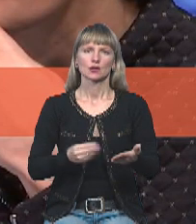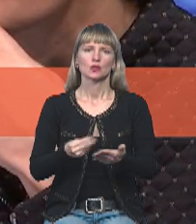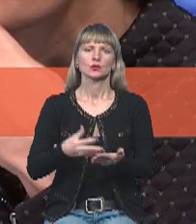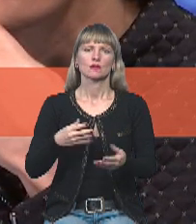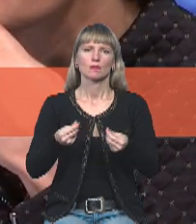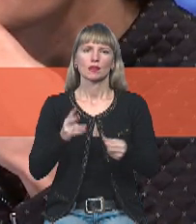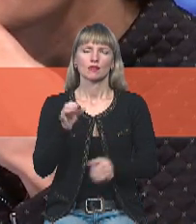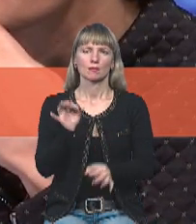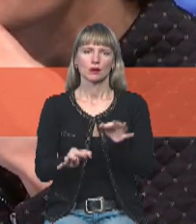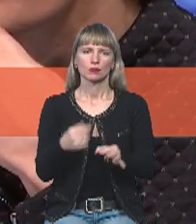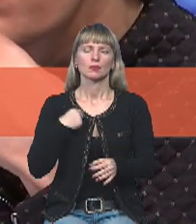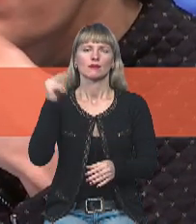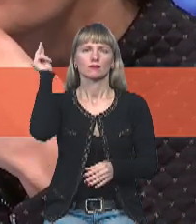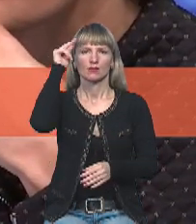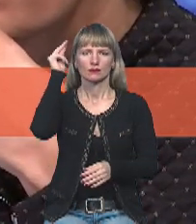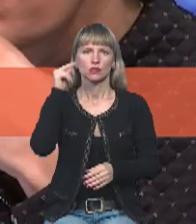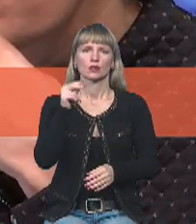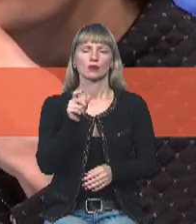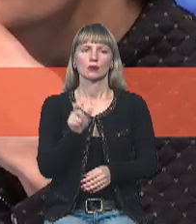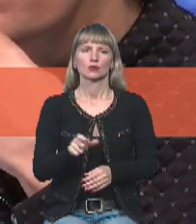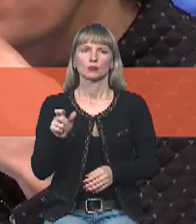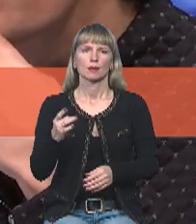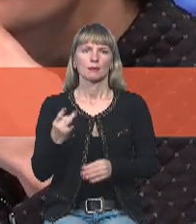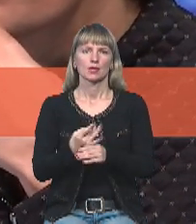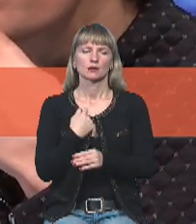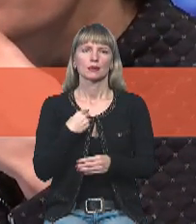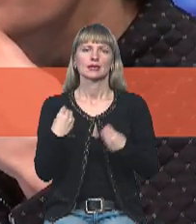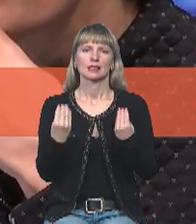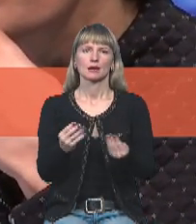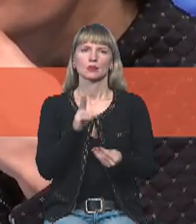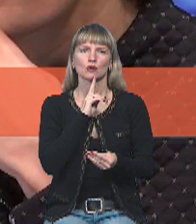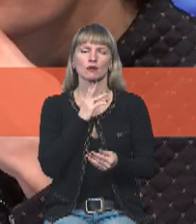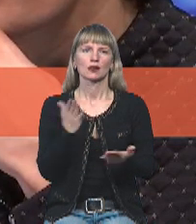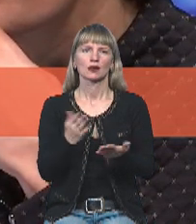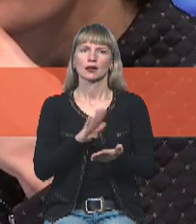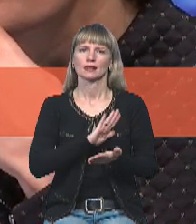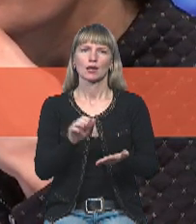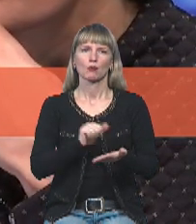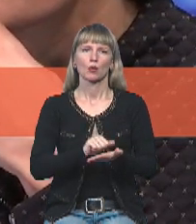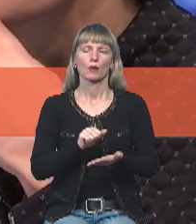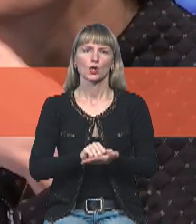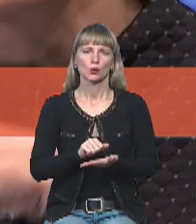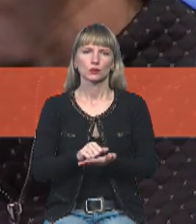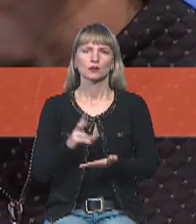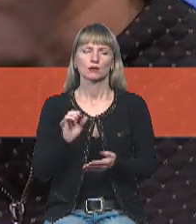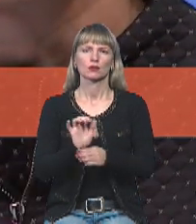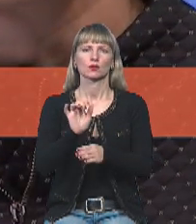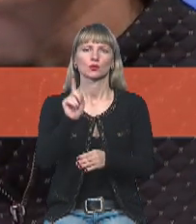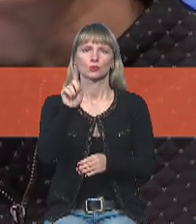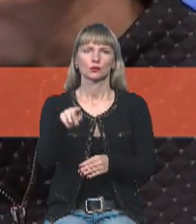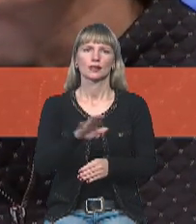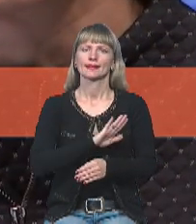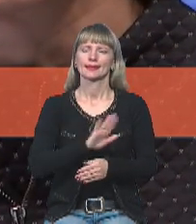на довкілля, ми, звісно, вивчаємо з людьми. В перший раз ми надаємо зауваження, які не публікуються, ну, надходять туди,